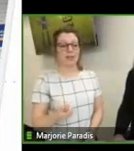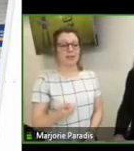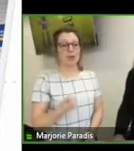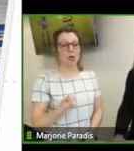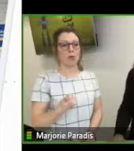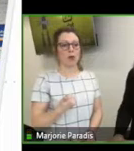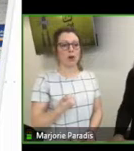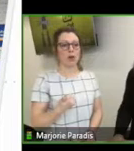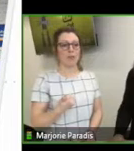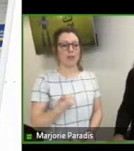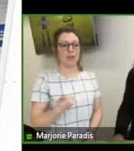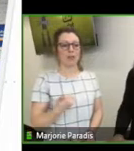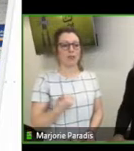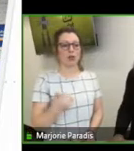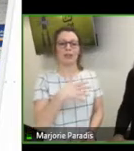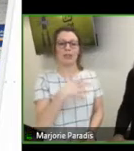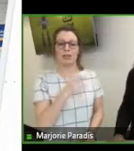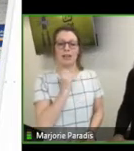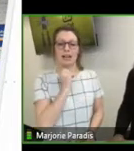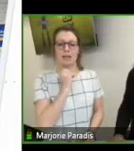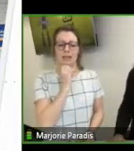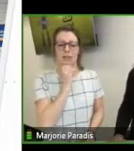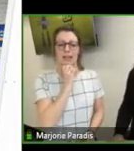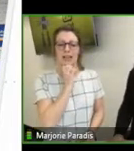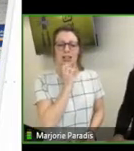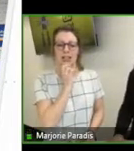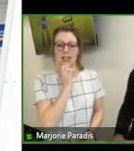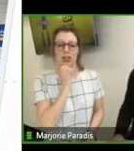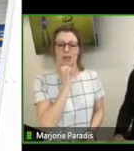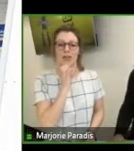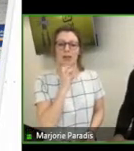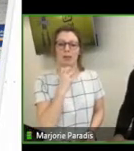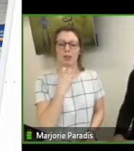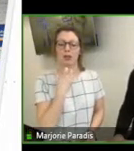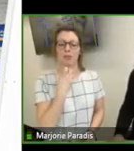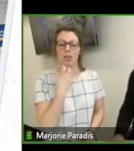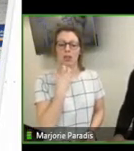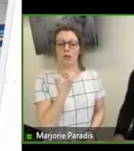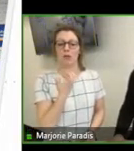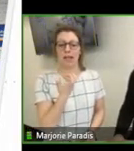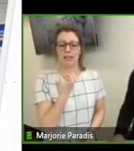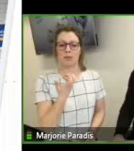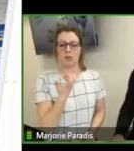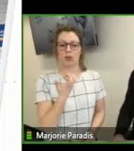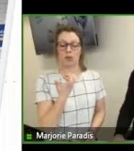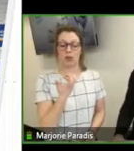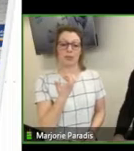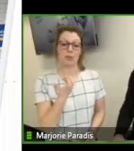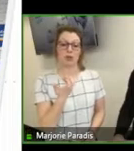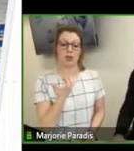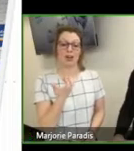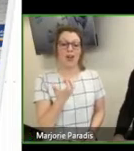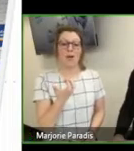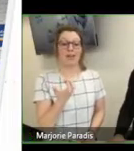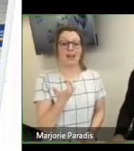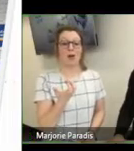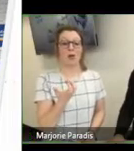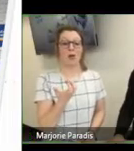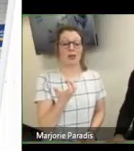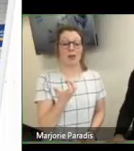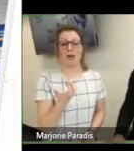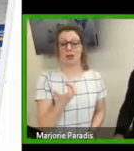un algorithme, si on veut. Il y a une ressource à la fin qui s'appelle la recette des algorithmes qui permet de le vulgariser pour des plus jeunes,